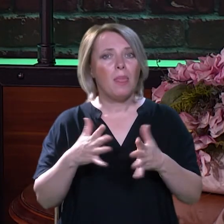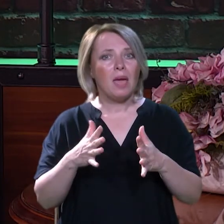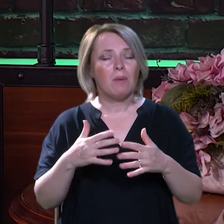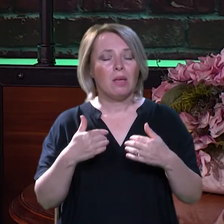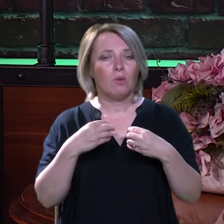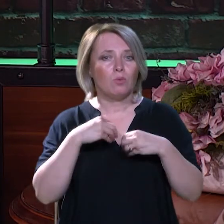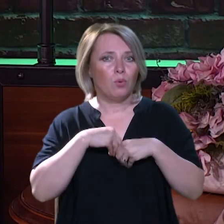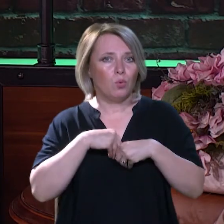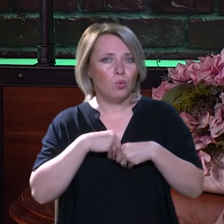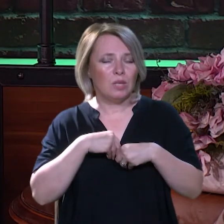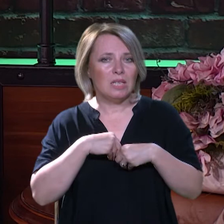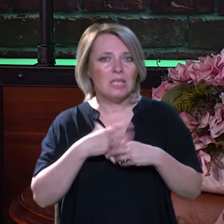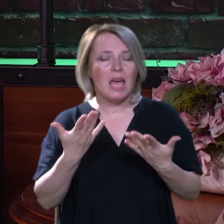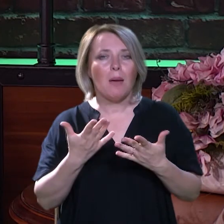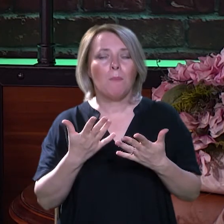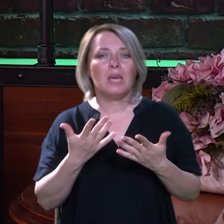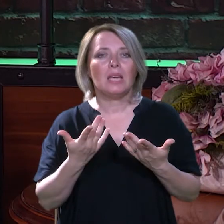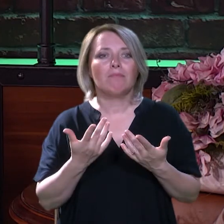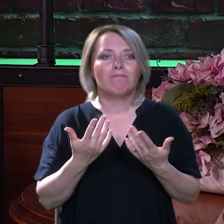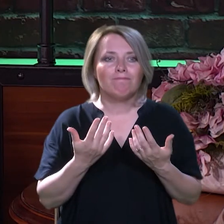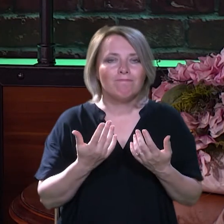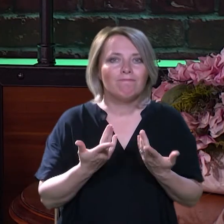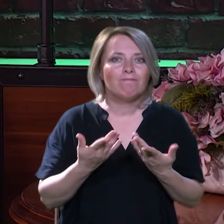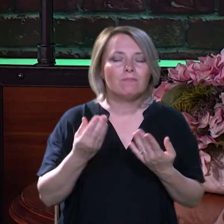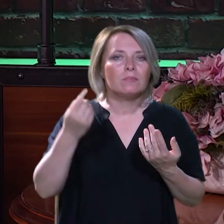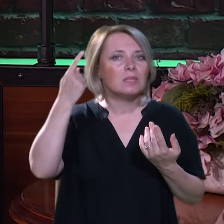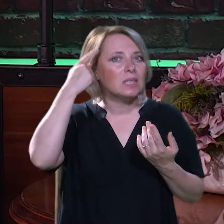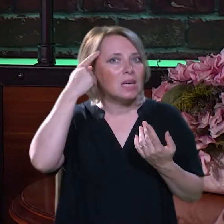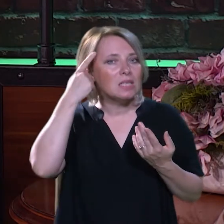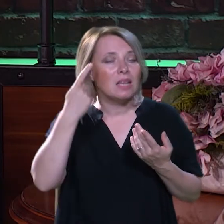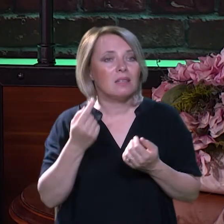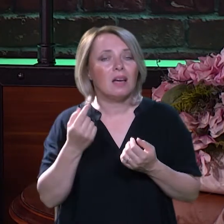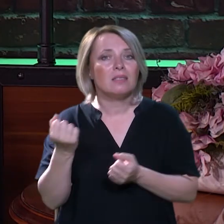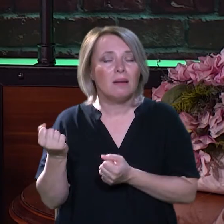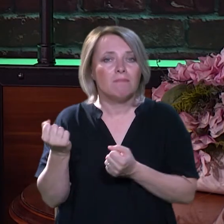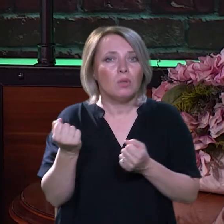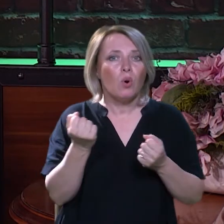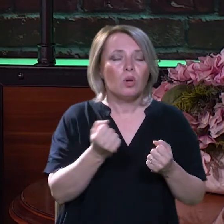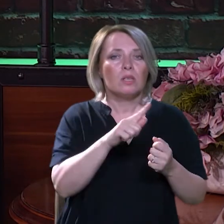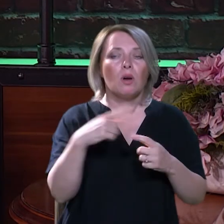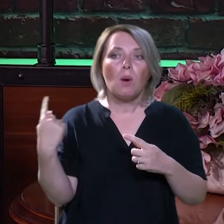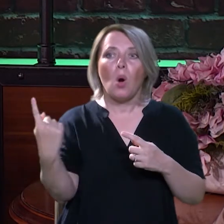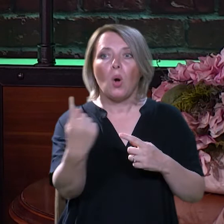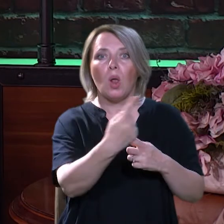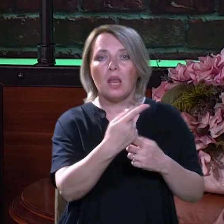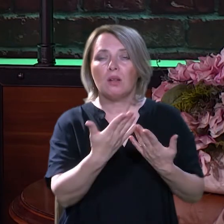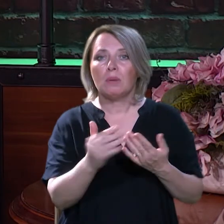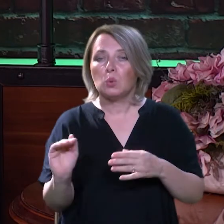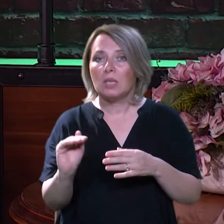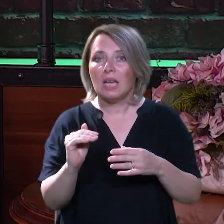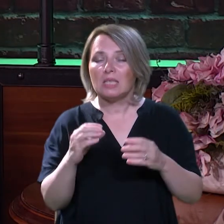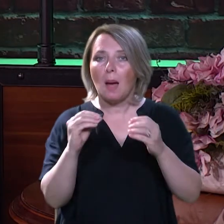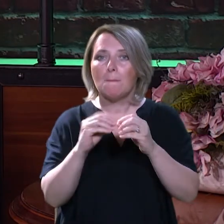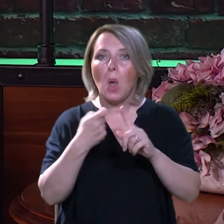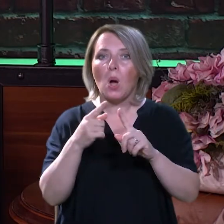nemaju u sebi resurse koje su trebali steći doma u sitnim tim nezadovoljstvima da se nose s tom okolinom. I onda su djeca zapravo ili